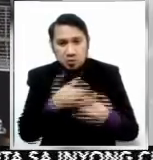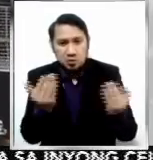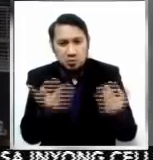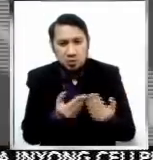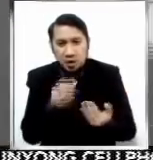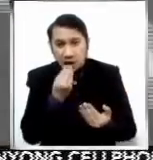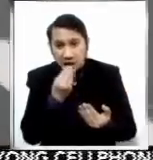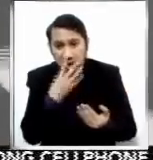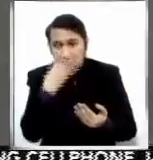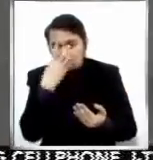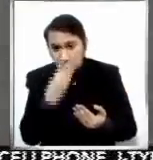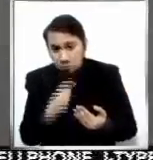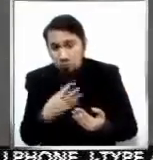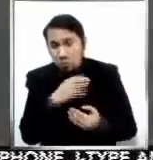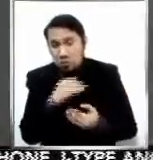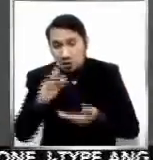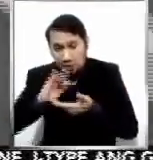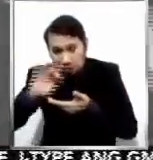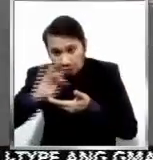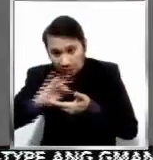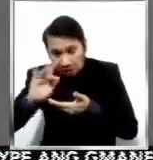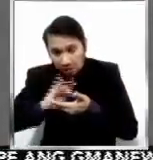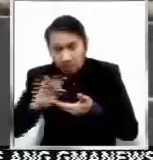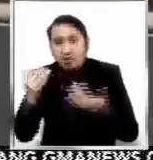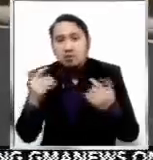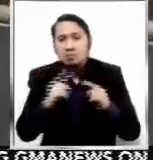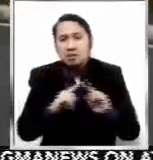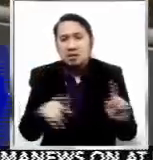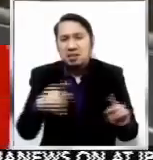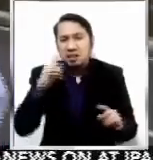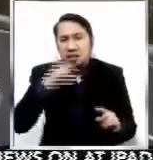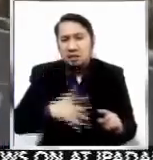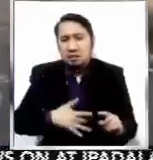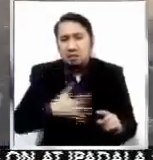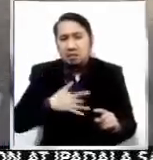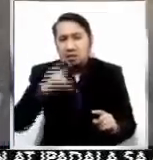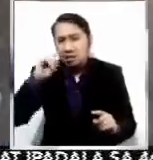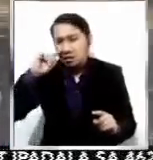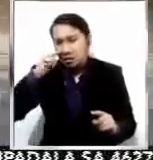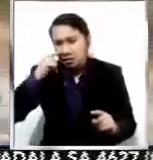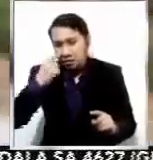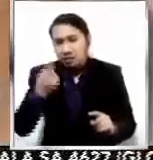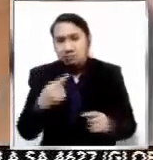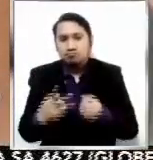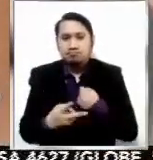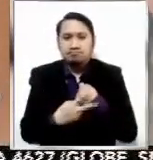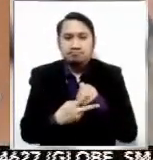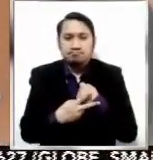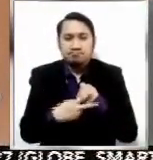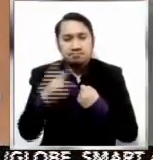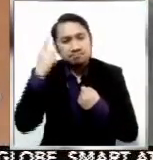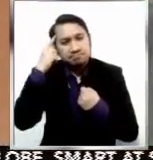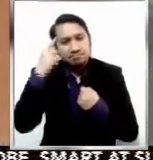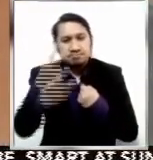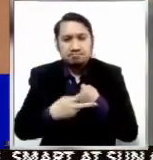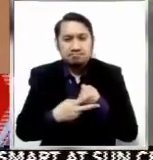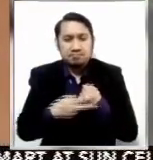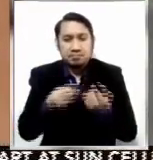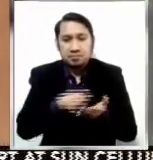media. Hanggang isang araw, nagsawa na raw siya at naisip na mag-ipon ng pera. Parang ganito lang yung kahapon